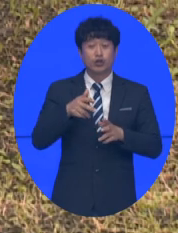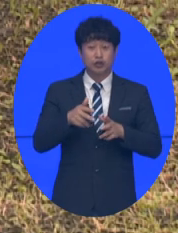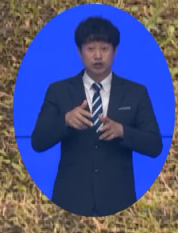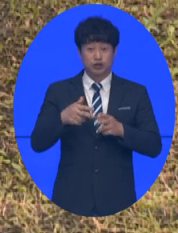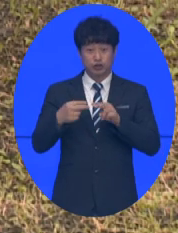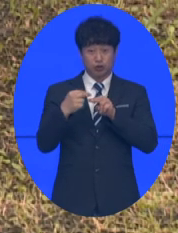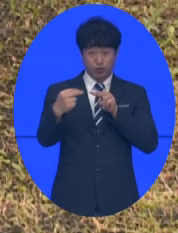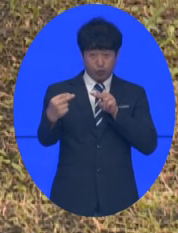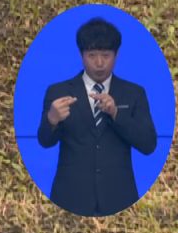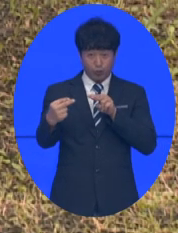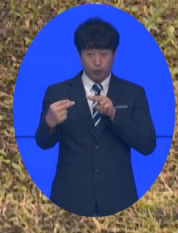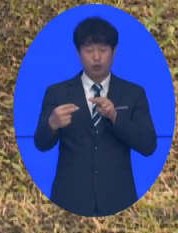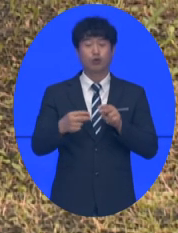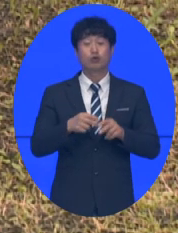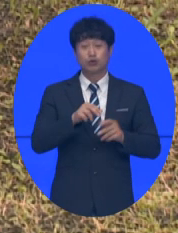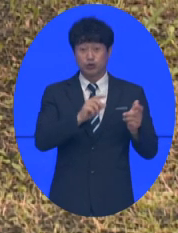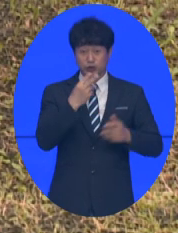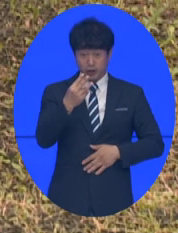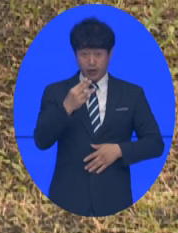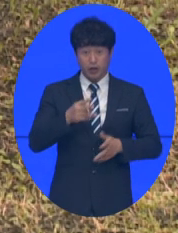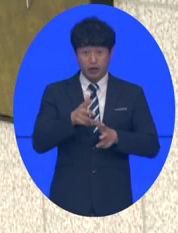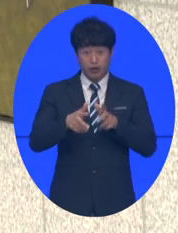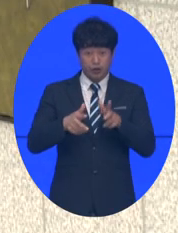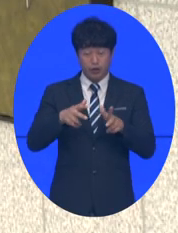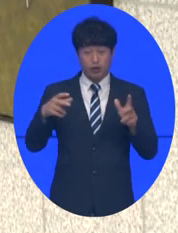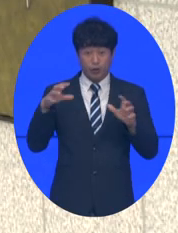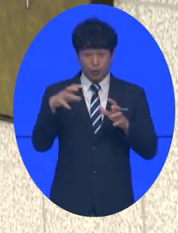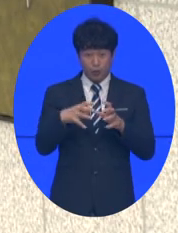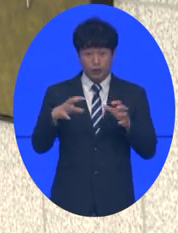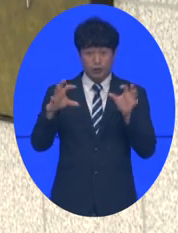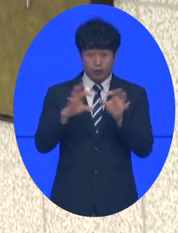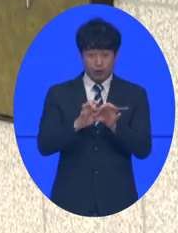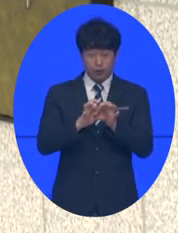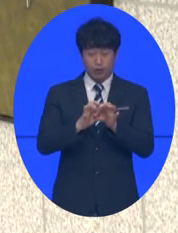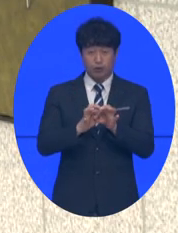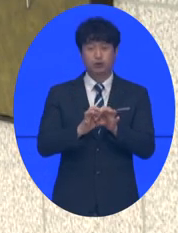신망리역, 대광리역, 신탄리역, 세역을 엮은 경원선